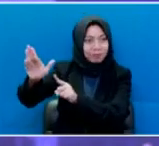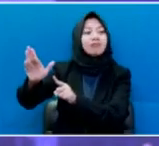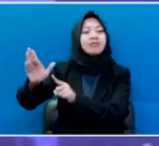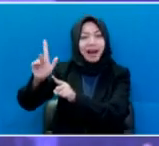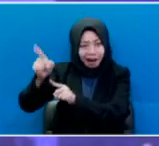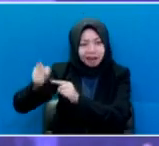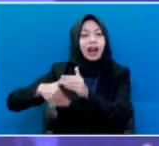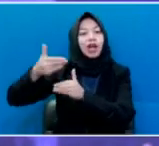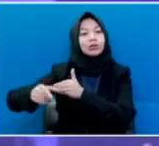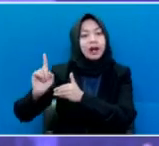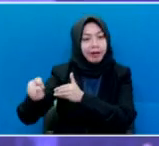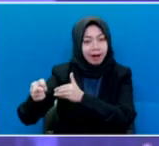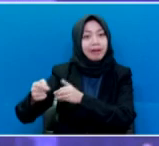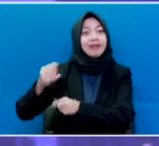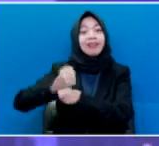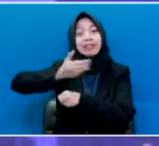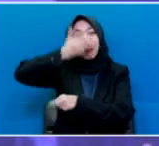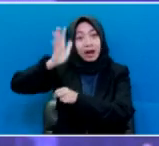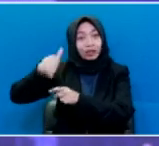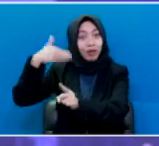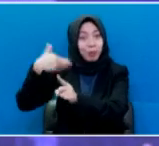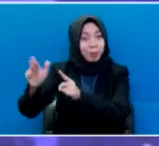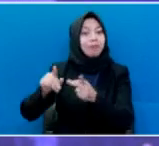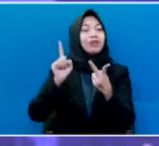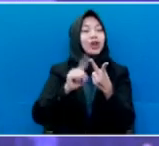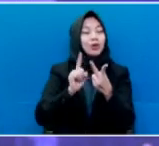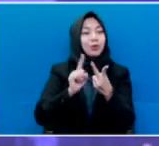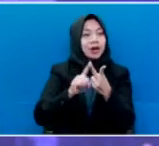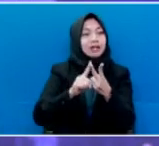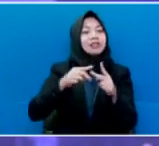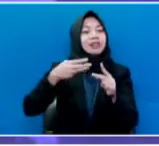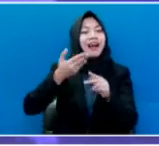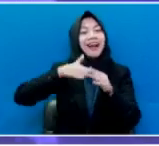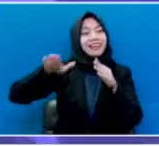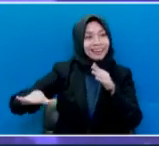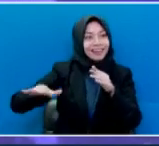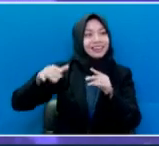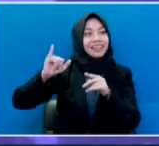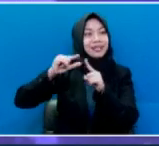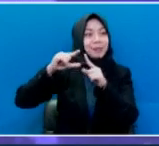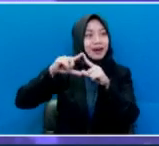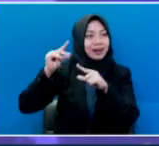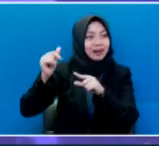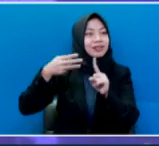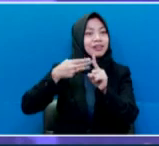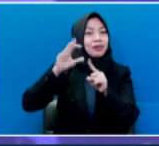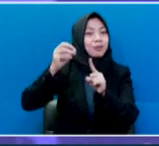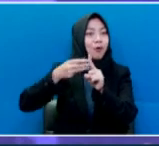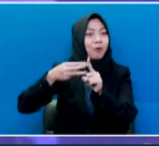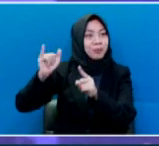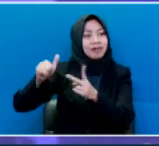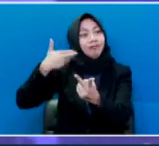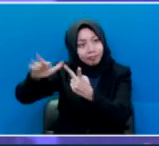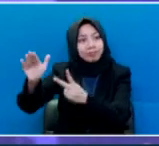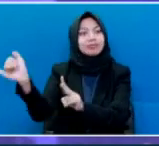tapi adik kparnya Bobi Nasution juga Tutup buku dari PDI Perjuangan kita bahas bersama dengan analis